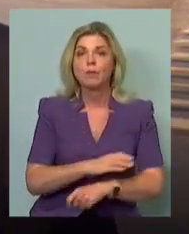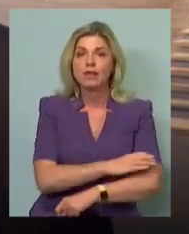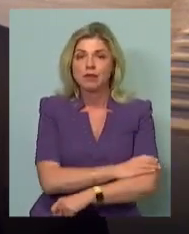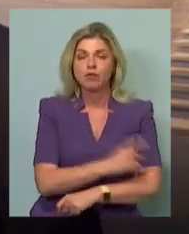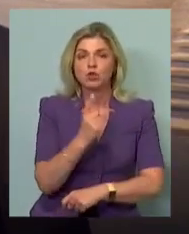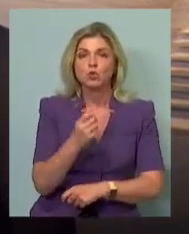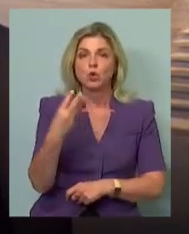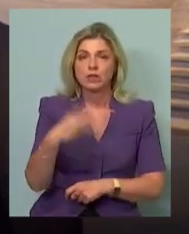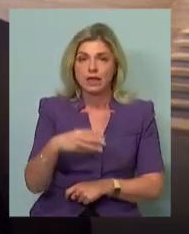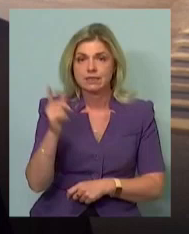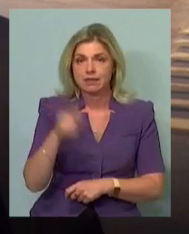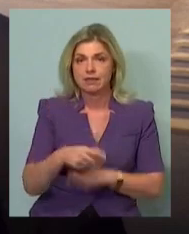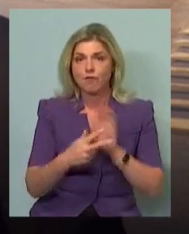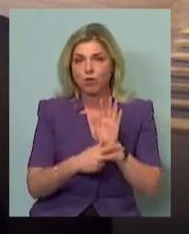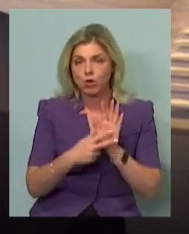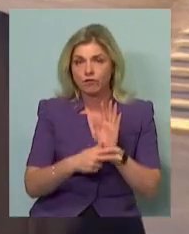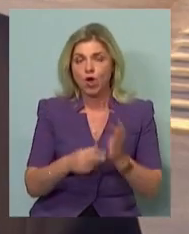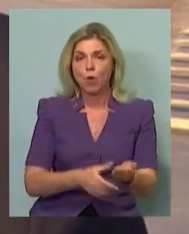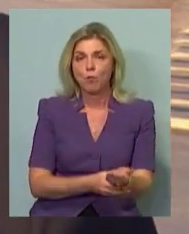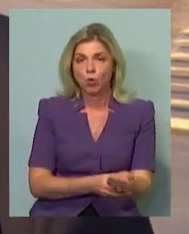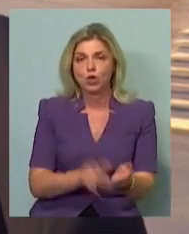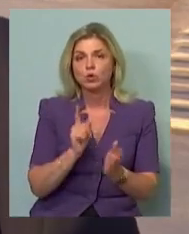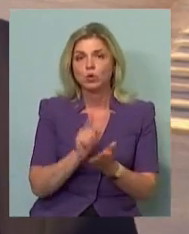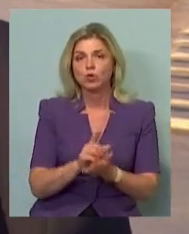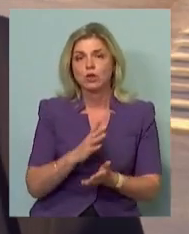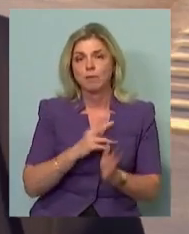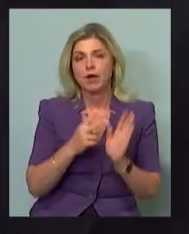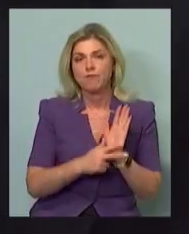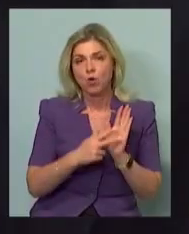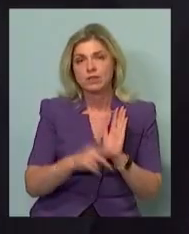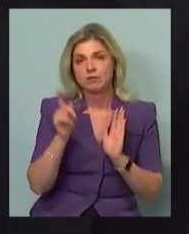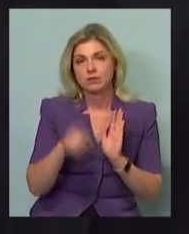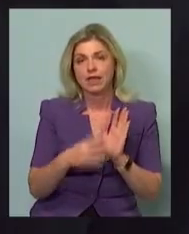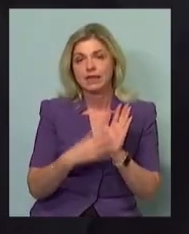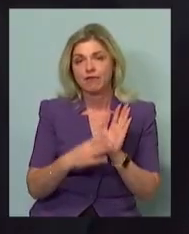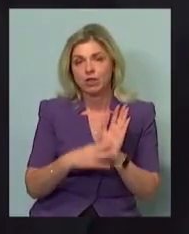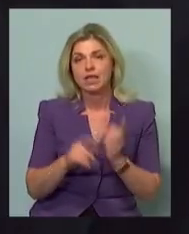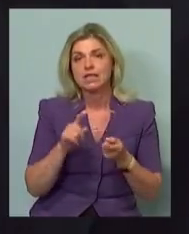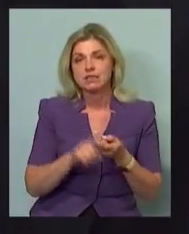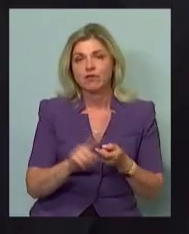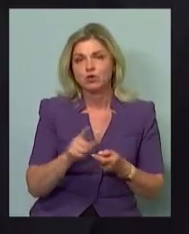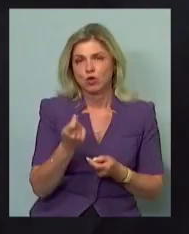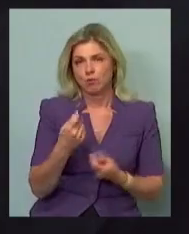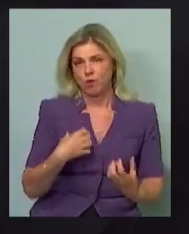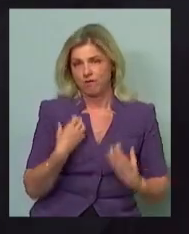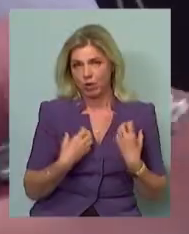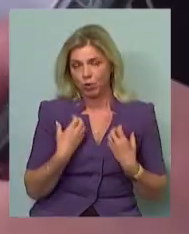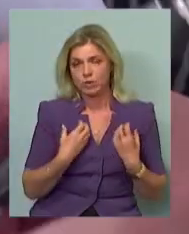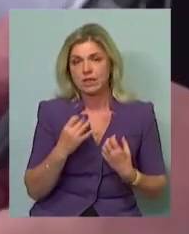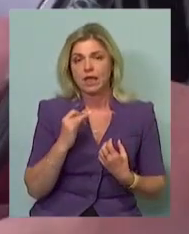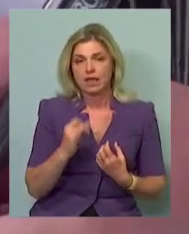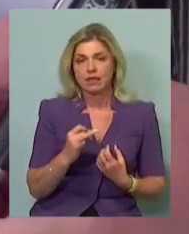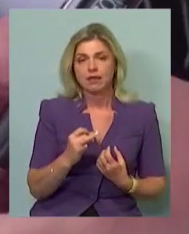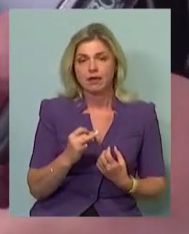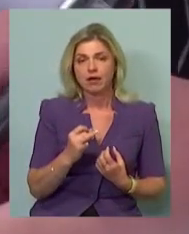на 80, пульс має бути 80 до 90, в зв'язку з тим, що вони трошки хвилюються, і